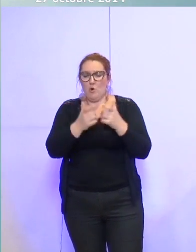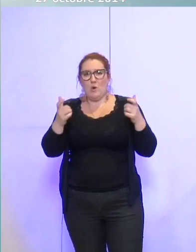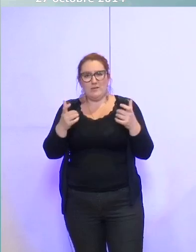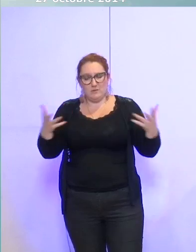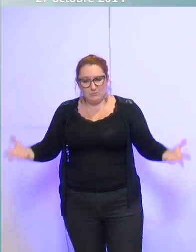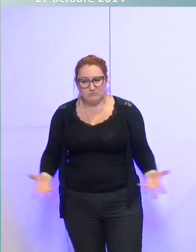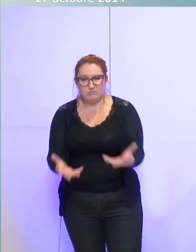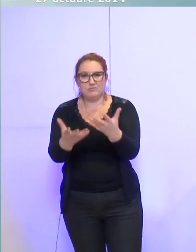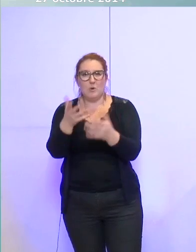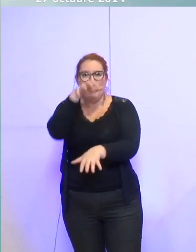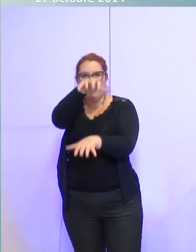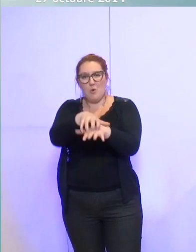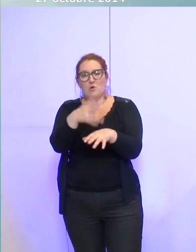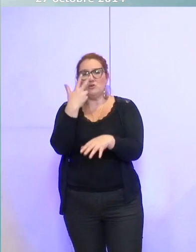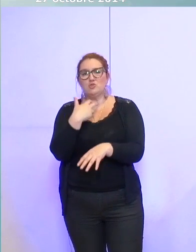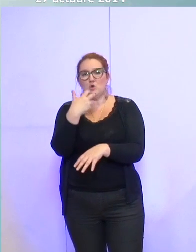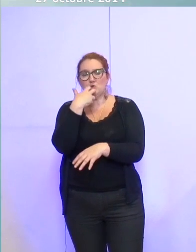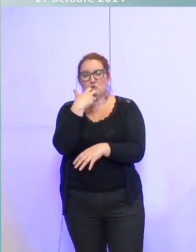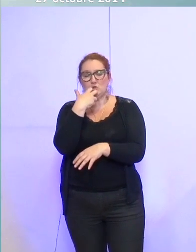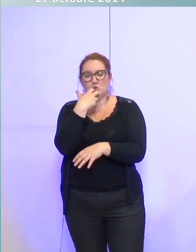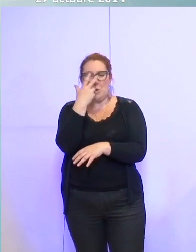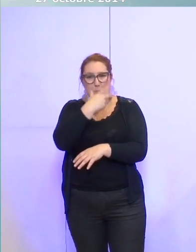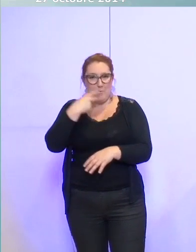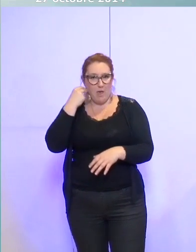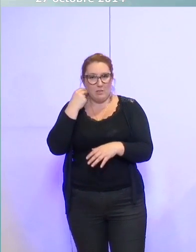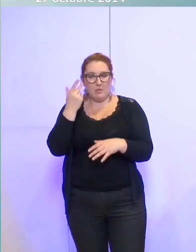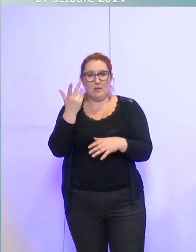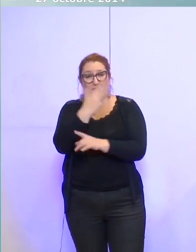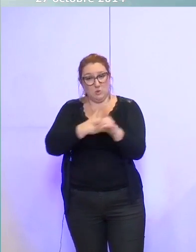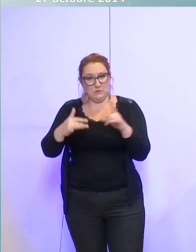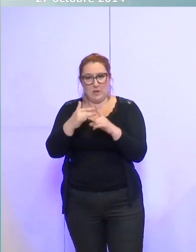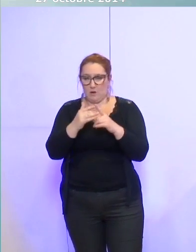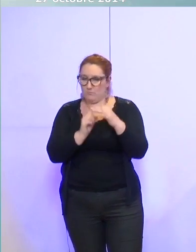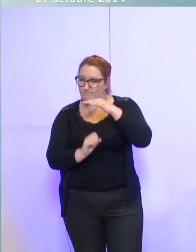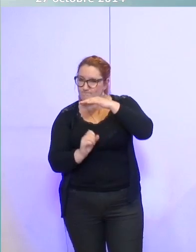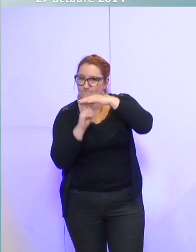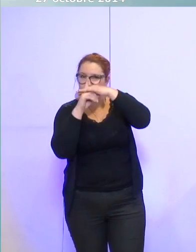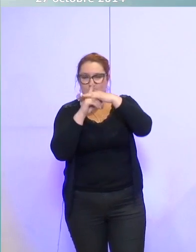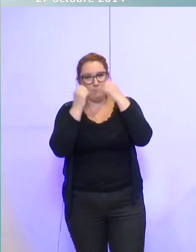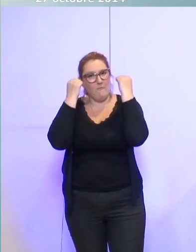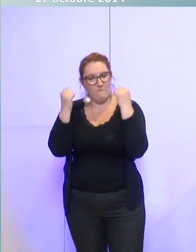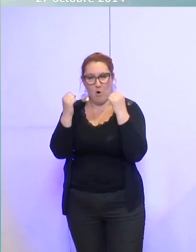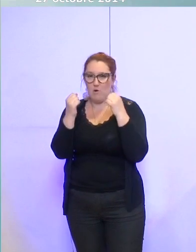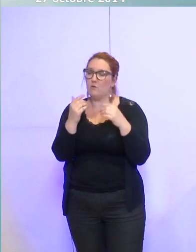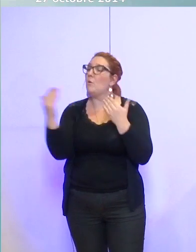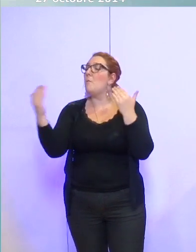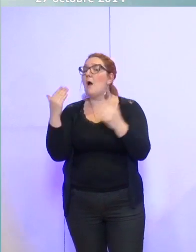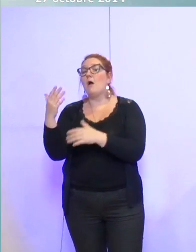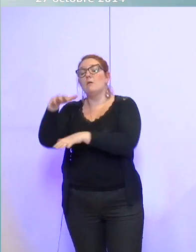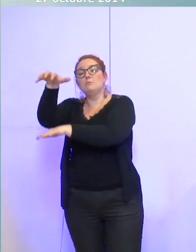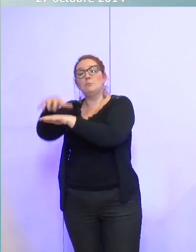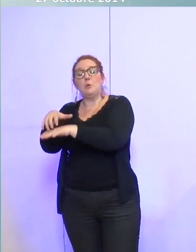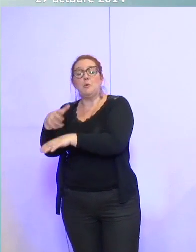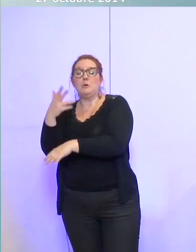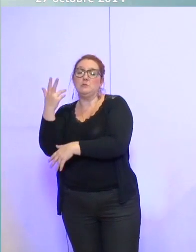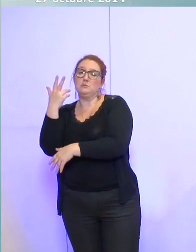humaines et sociales fort, en équilibrant sur le territoire par rapport à un pôle des sciences dures, et en retour, que ce